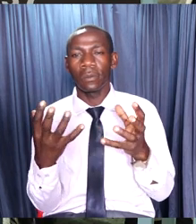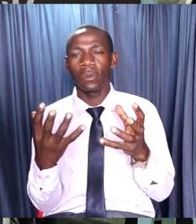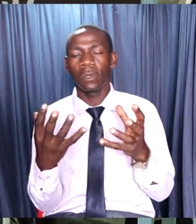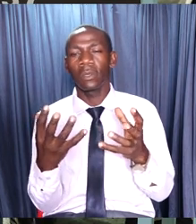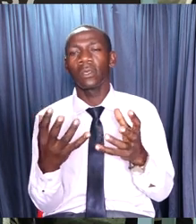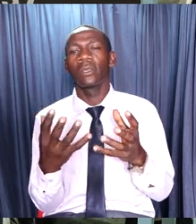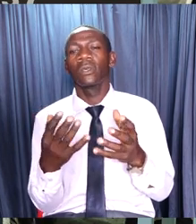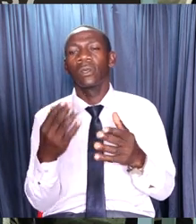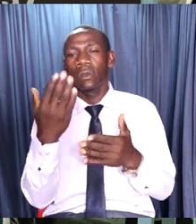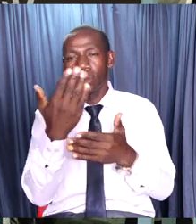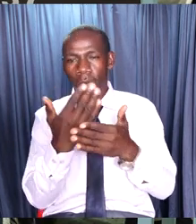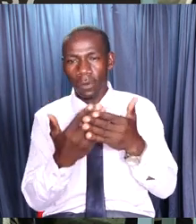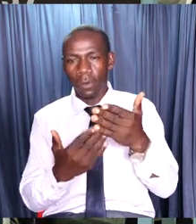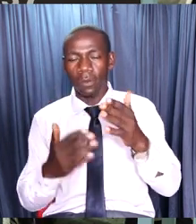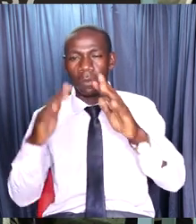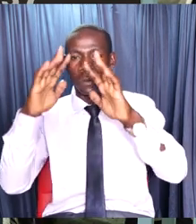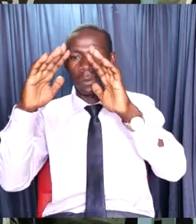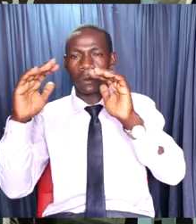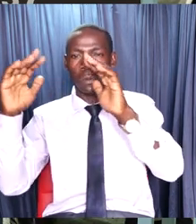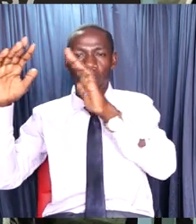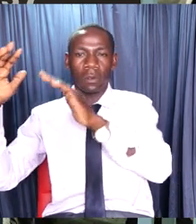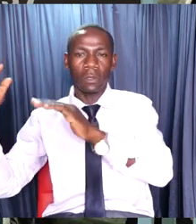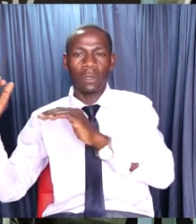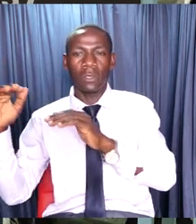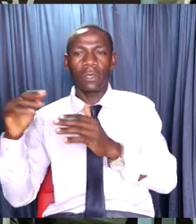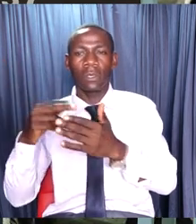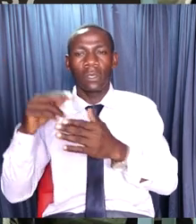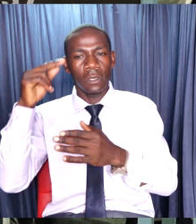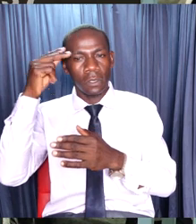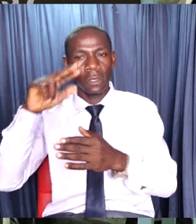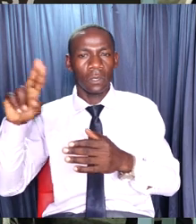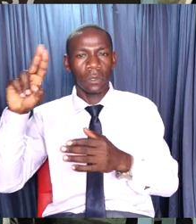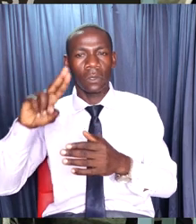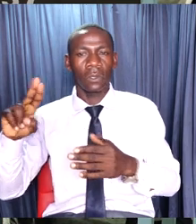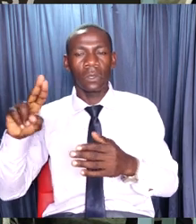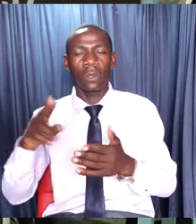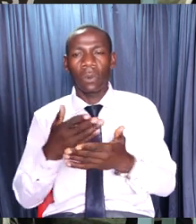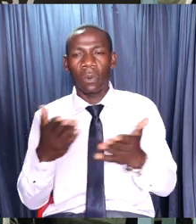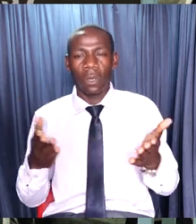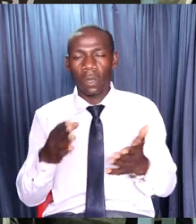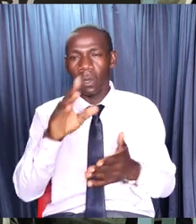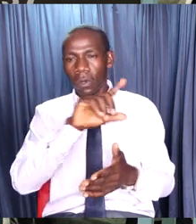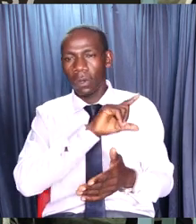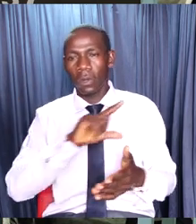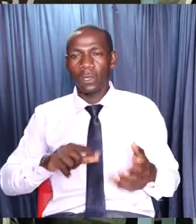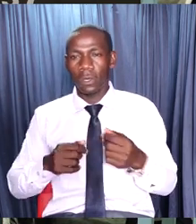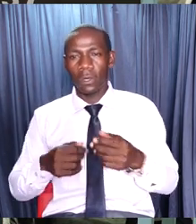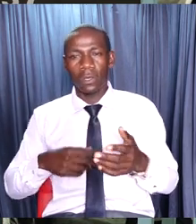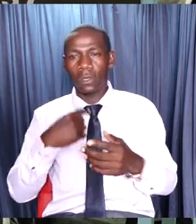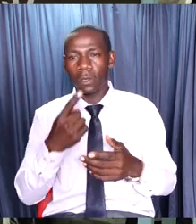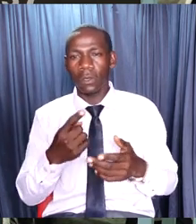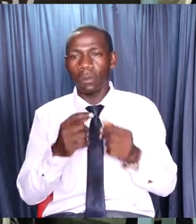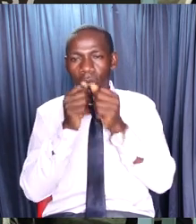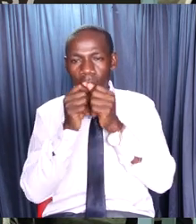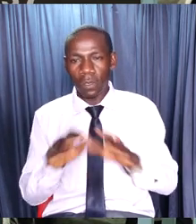Hermoni ushukao milimani pa Sayuni. Maana ndiko Bwana alikuamuru baraka.